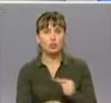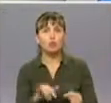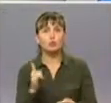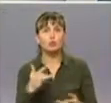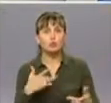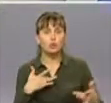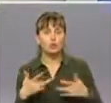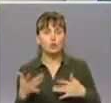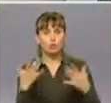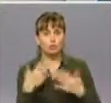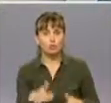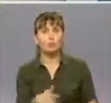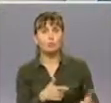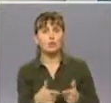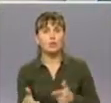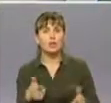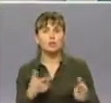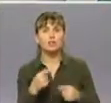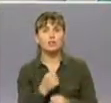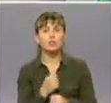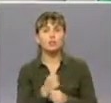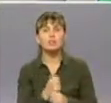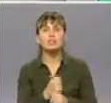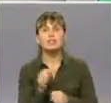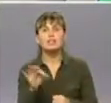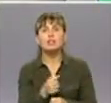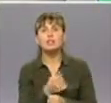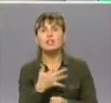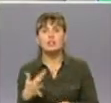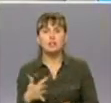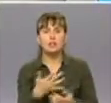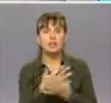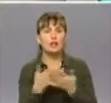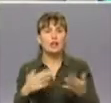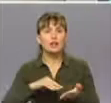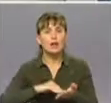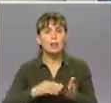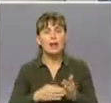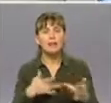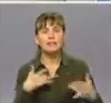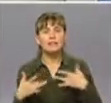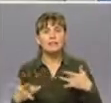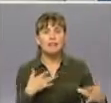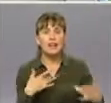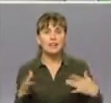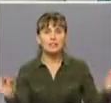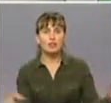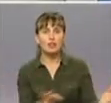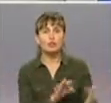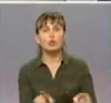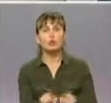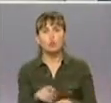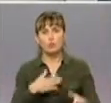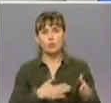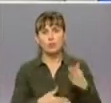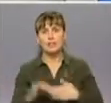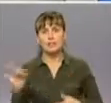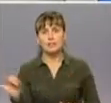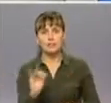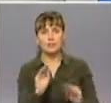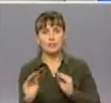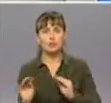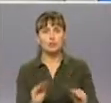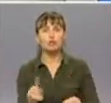роде уйгурский театр, где работает сразу несколько жанров – драма, балет, эстрада и фольклор – тоже порадует